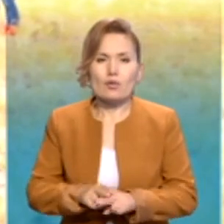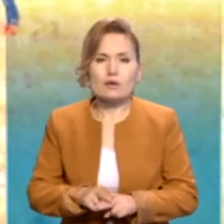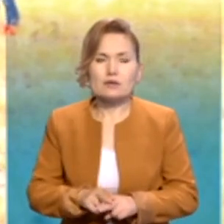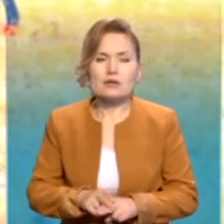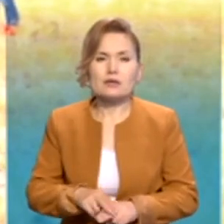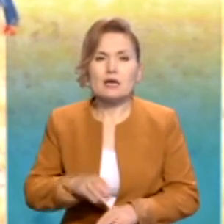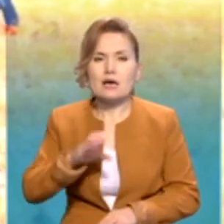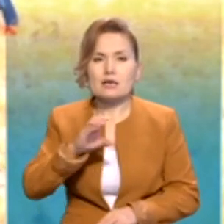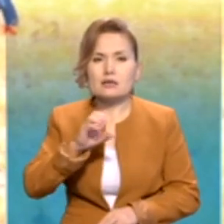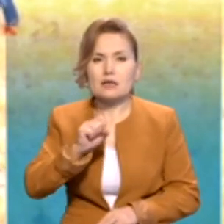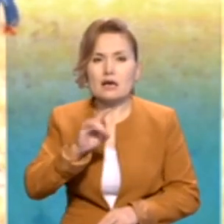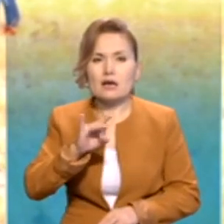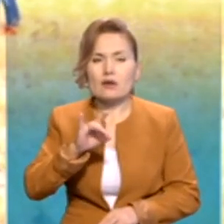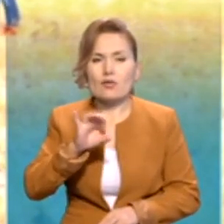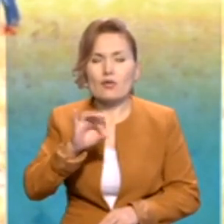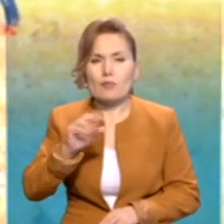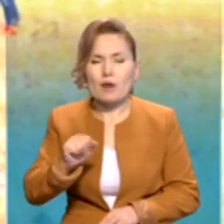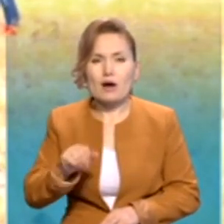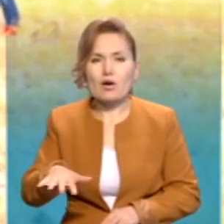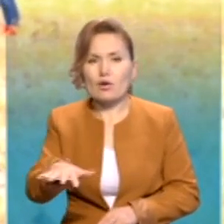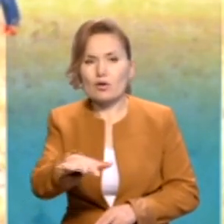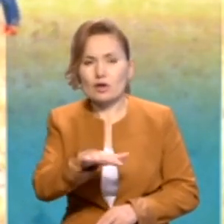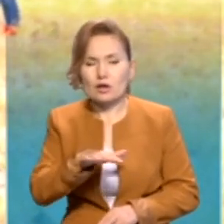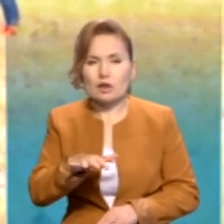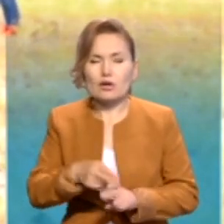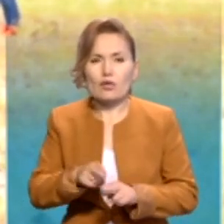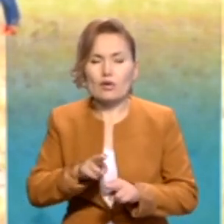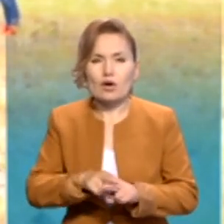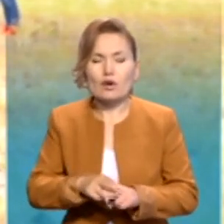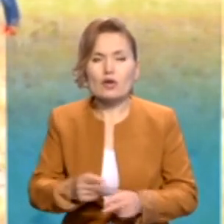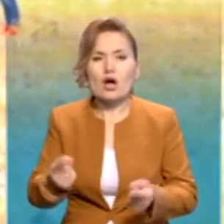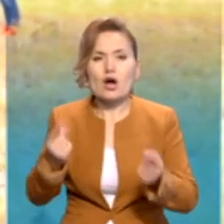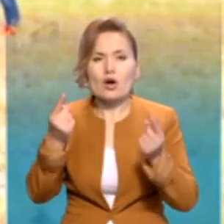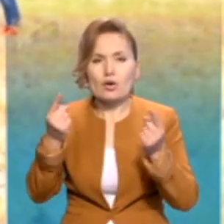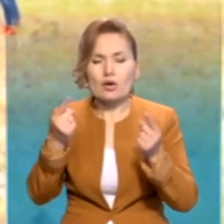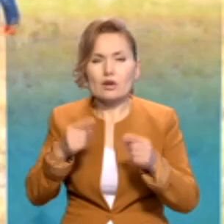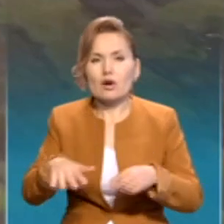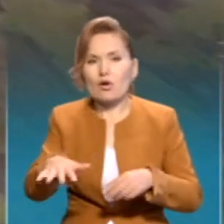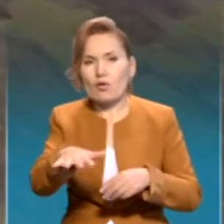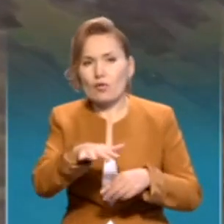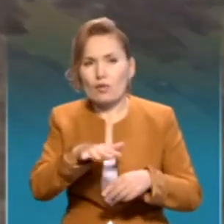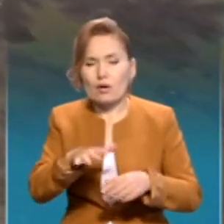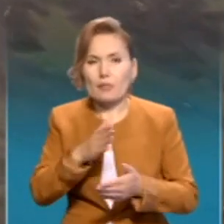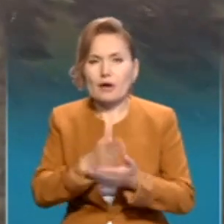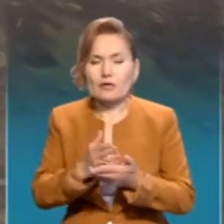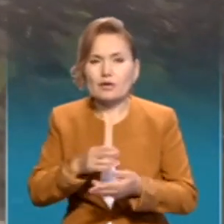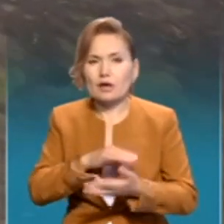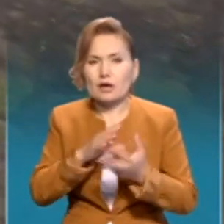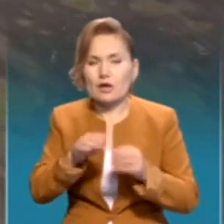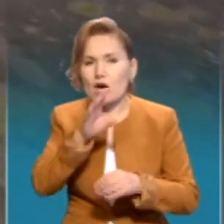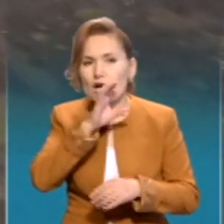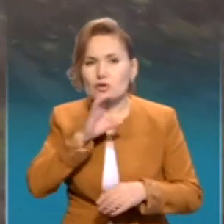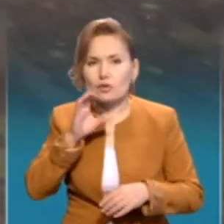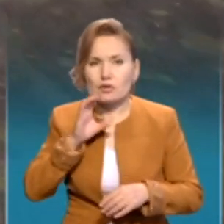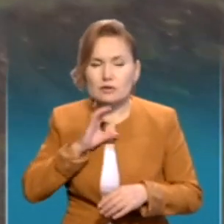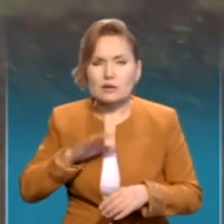деп қазақ атаған үлкен оба жатыр. Қорған. Диаметрі 100 метрден кем емес. Оның сыртында солтүстік